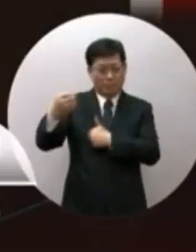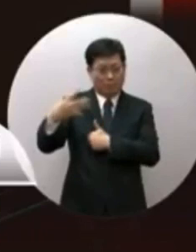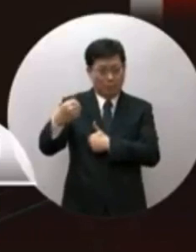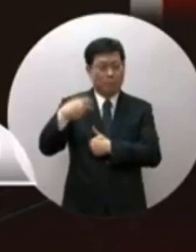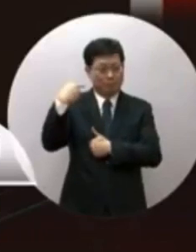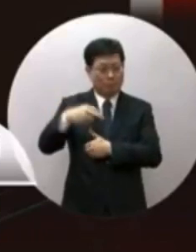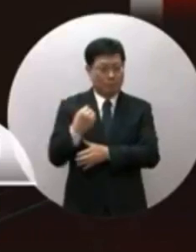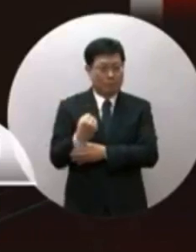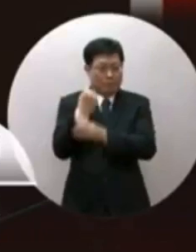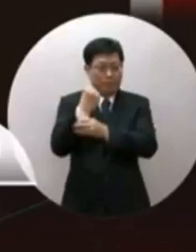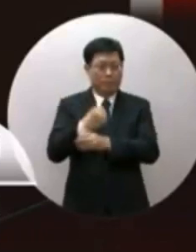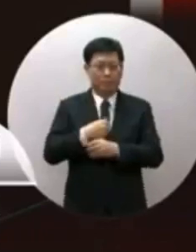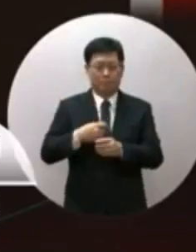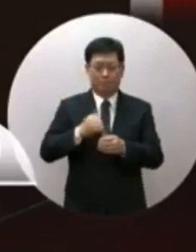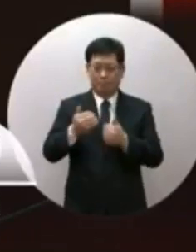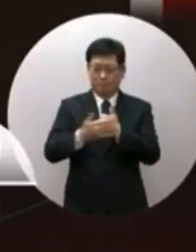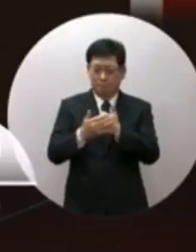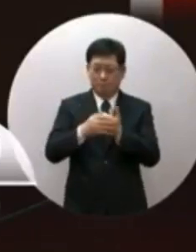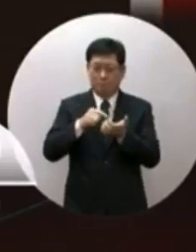并鼎力支持